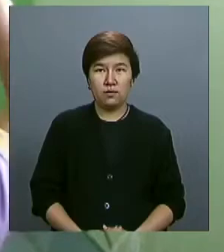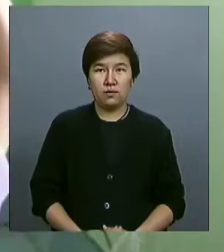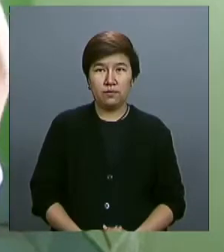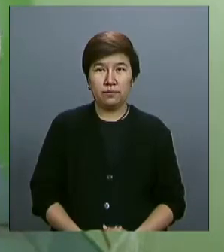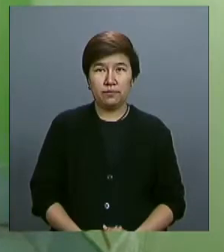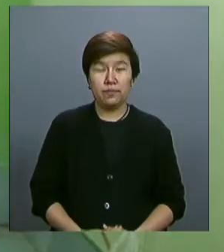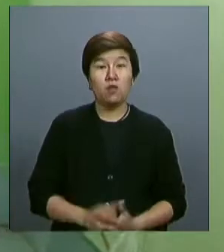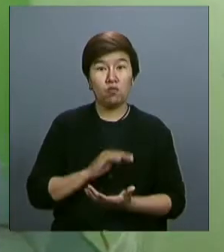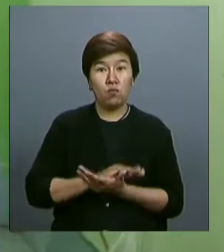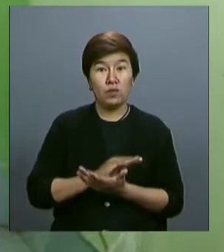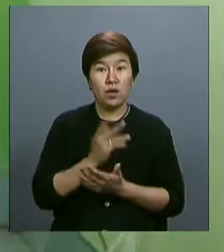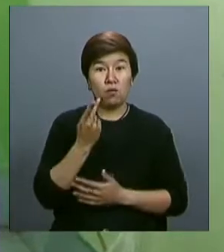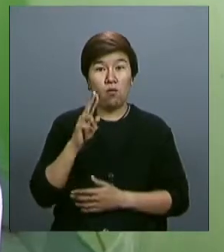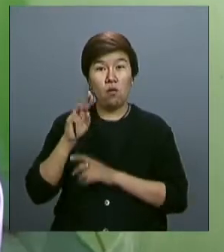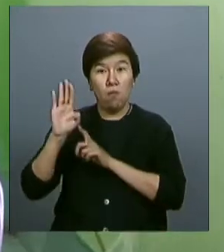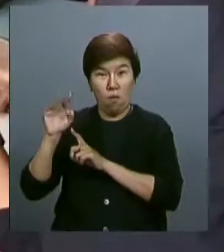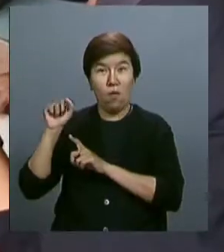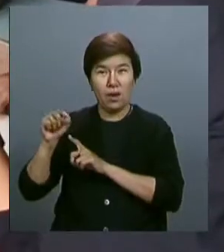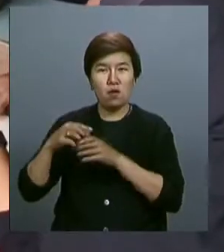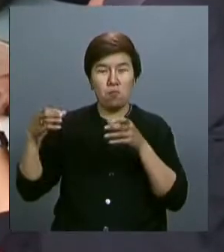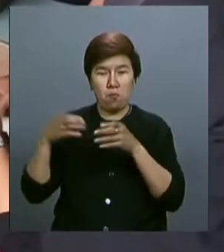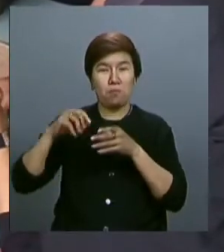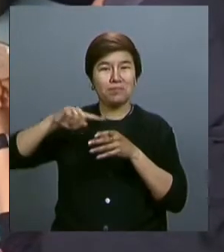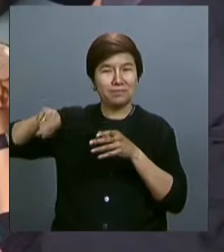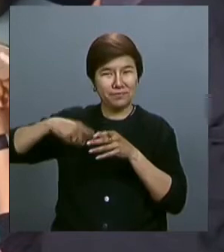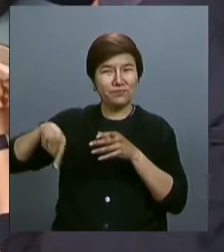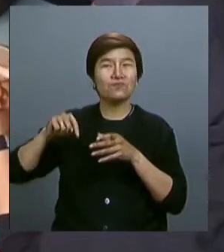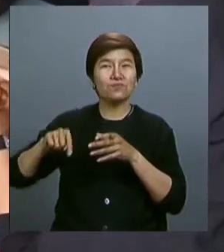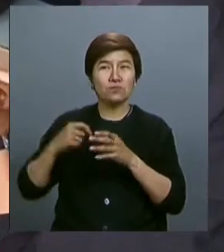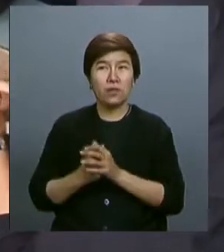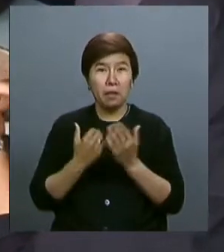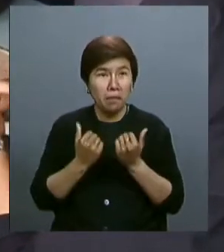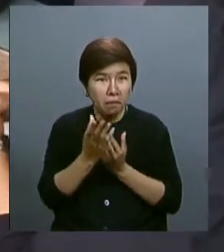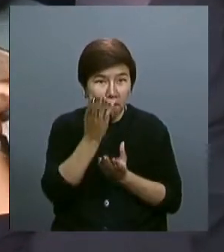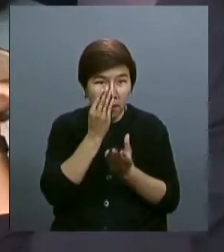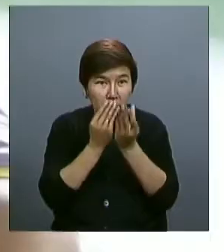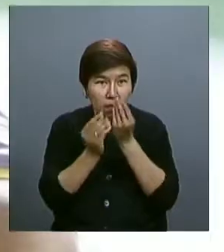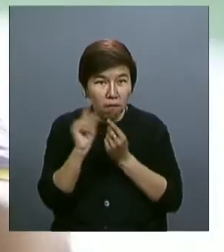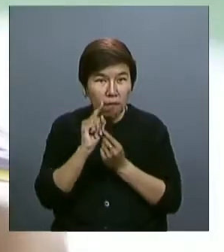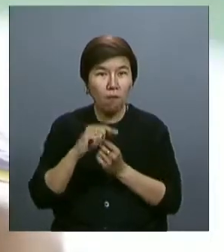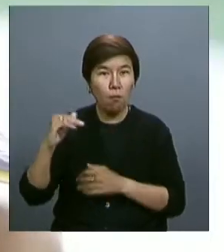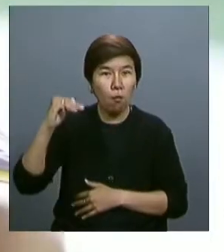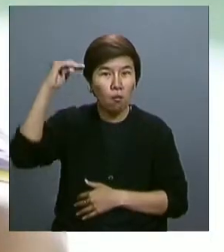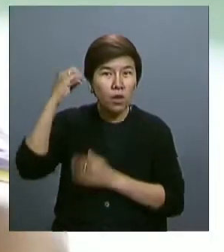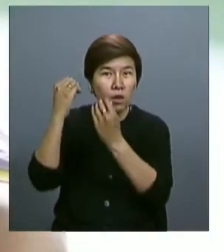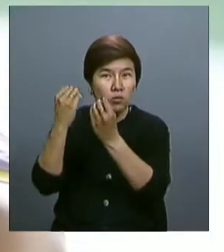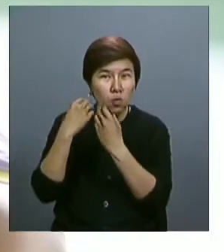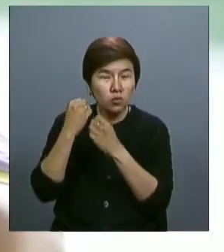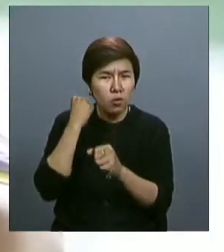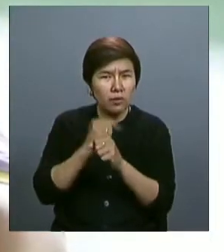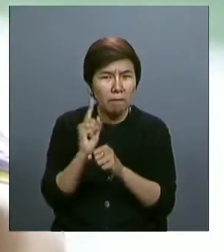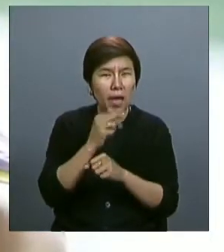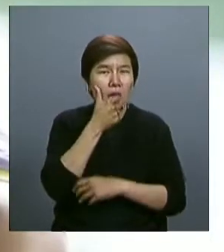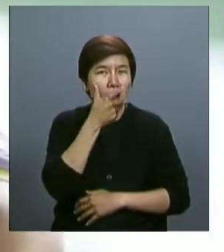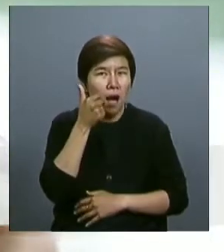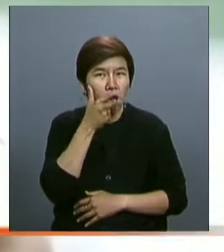พวกเราจากโรงเรียนคณะราษฎรบำรุง2กำลังเรียนรู้ภูมิปัญญาท้องถิ่นการทำขนมพื้นบ้านในตำบลยุ